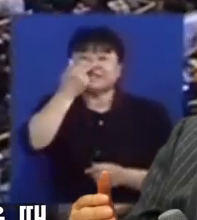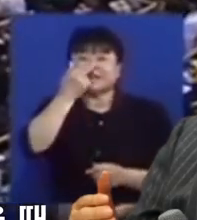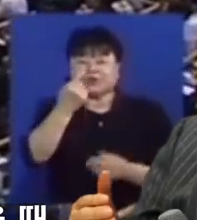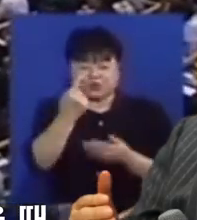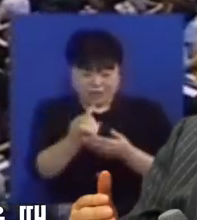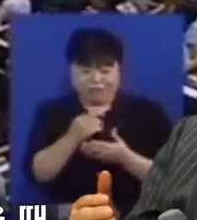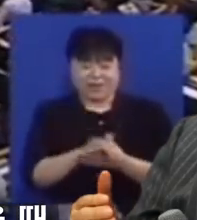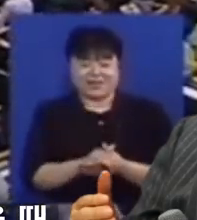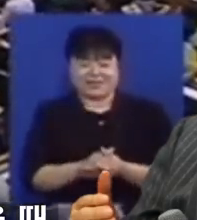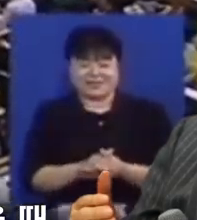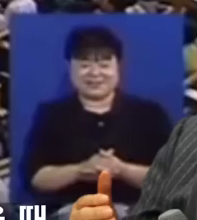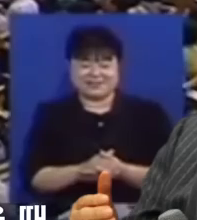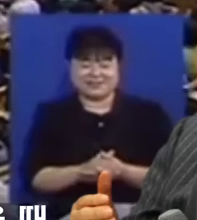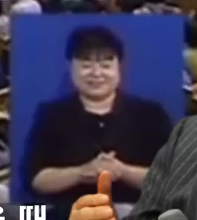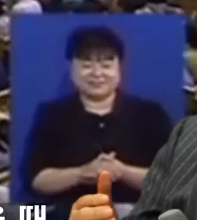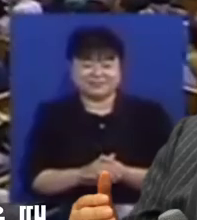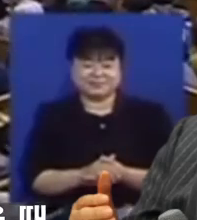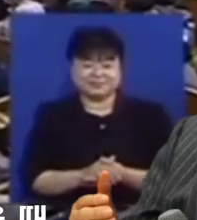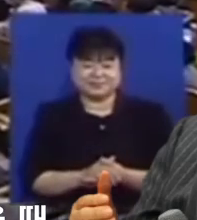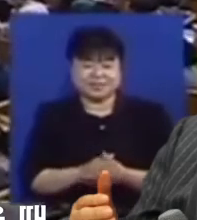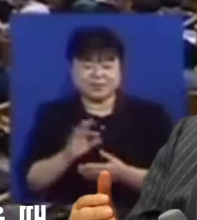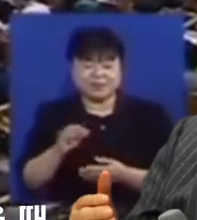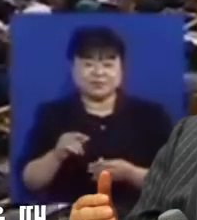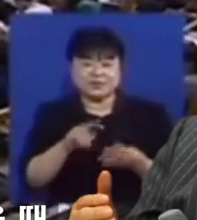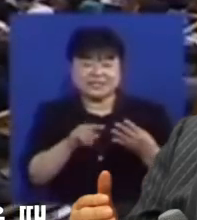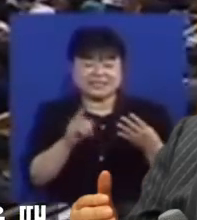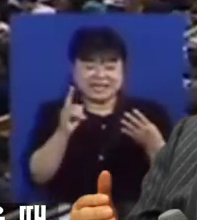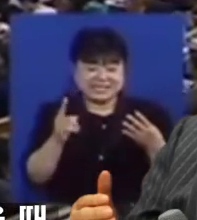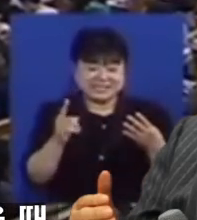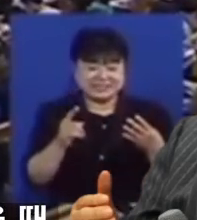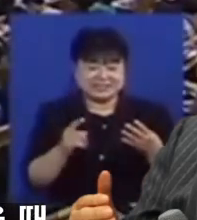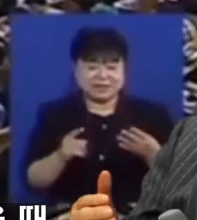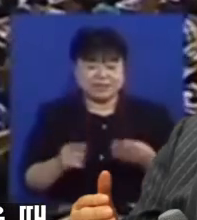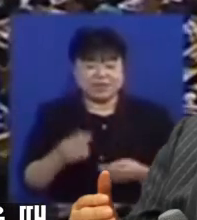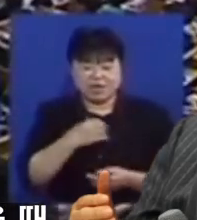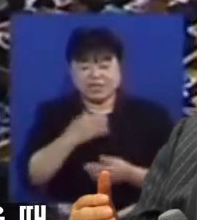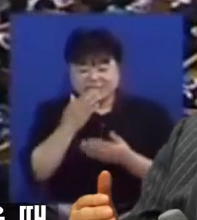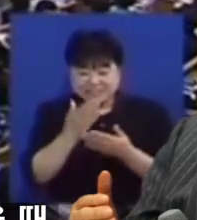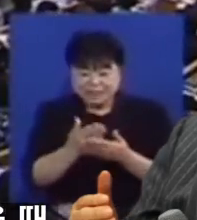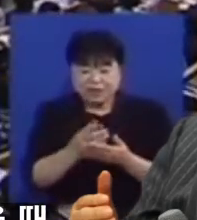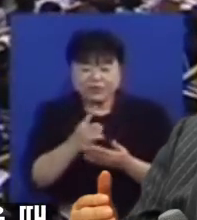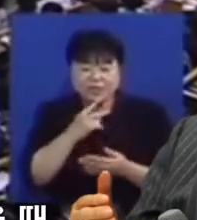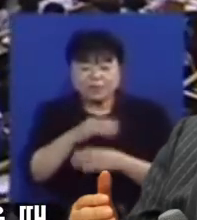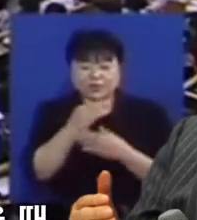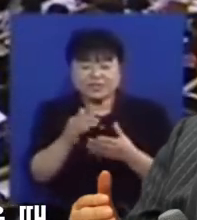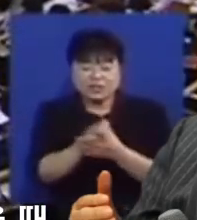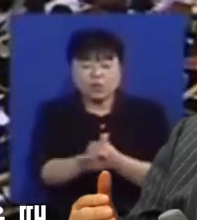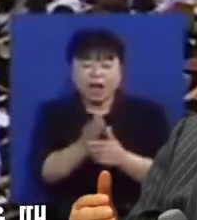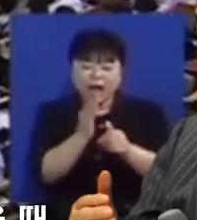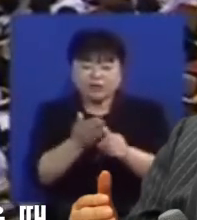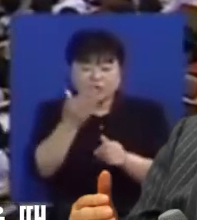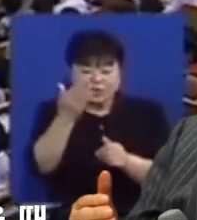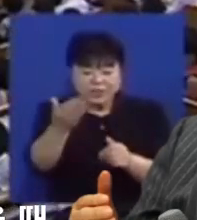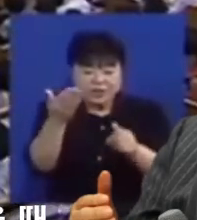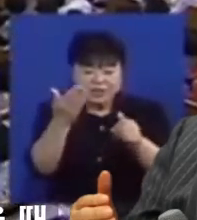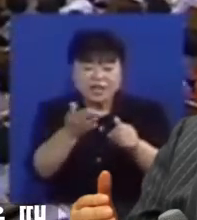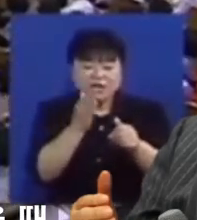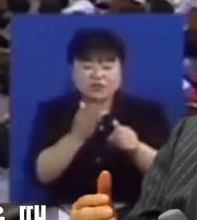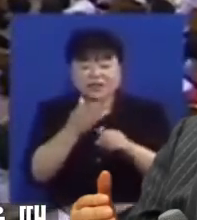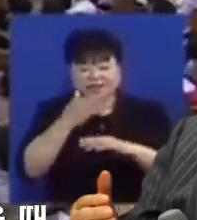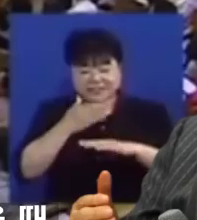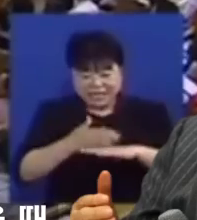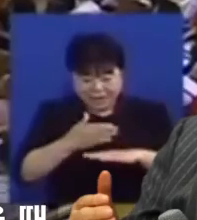다가오는 것입니다. 빌립보 4장 6절로 7절에 아무것도 염려하지 말고 다만 모든 일에 기도와 간구로 너희 구할